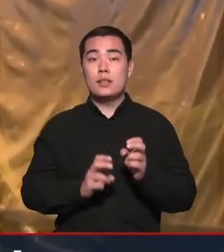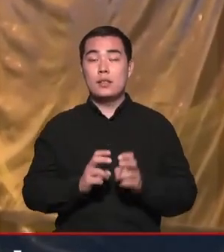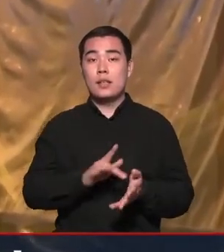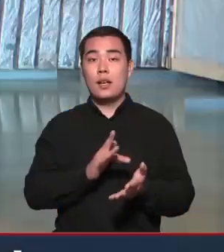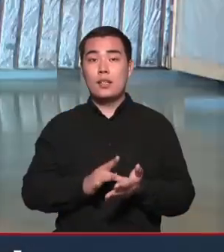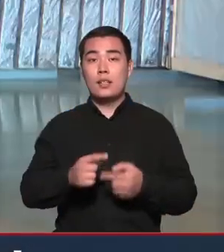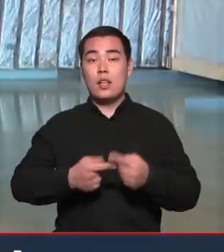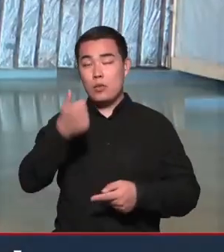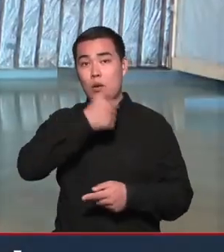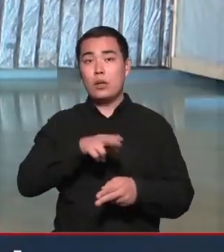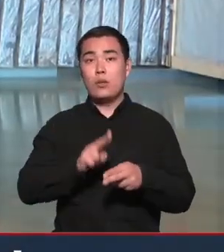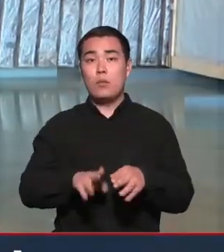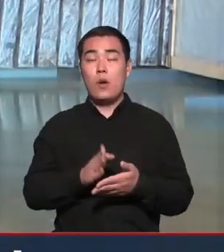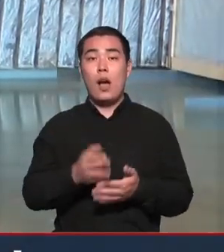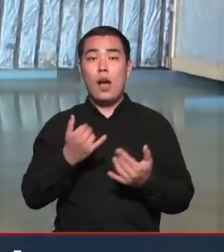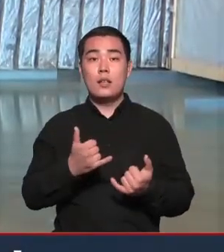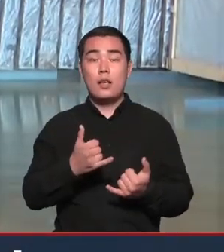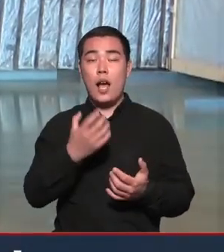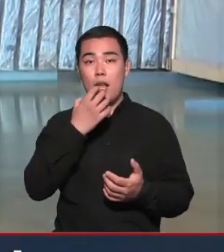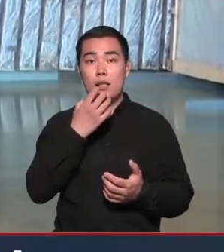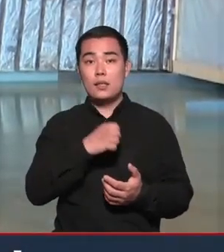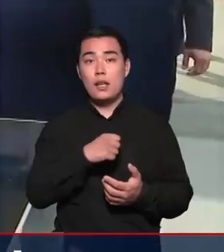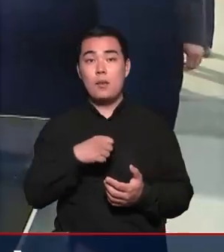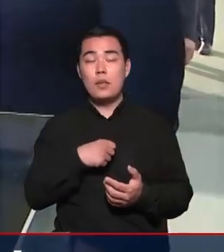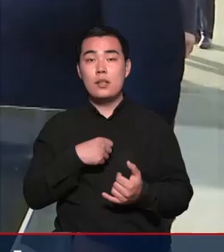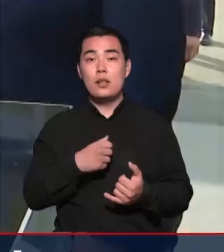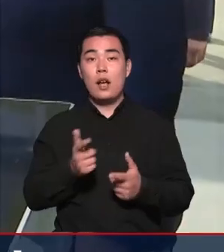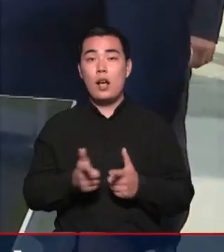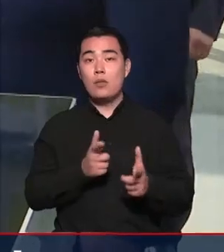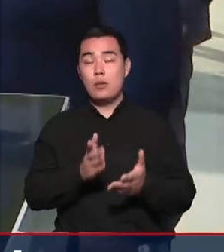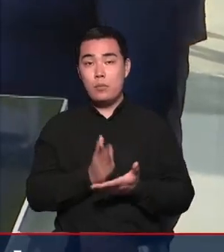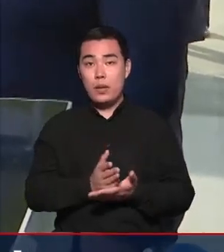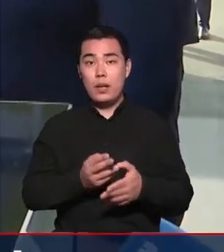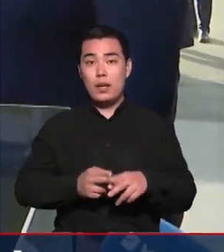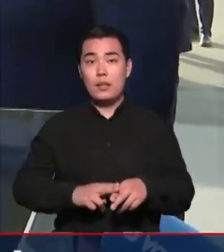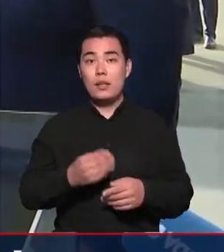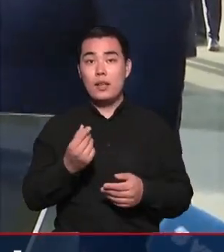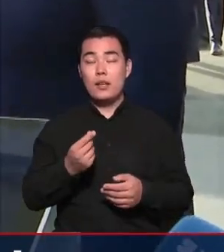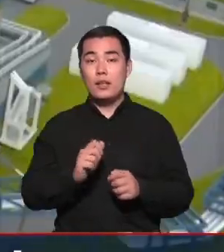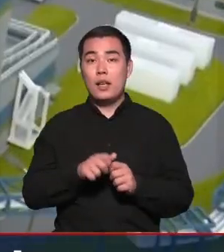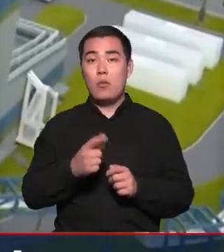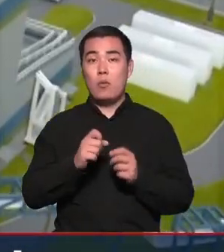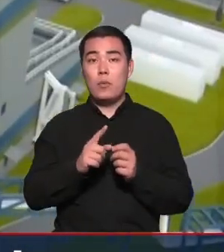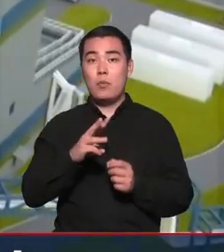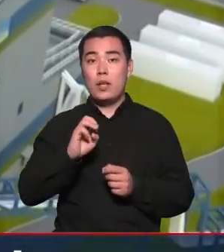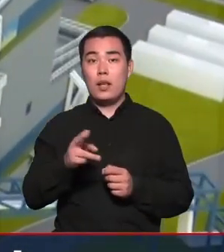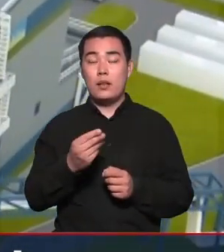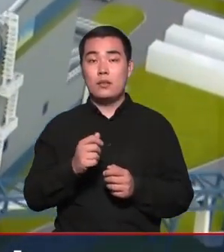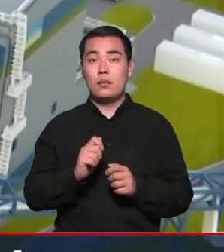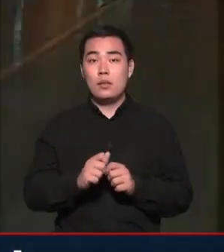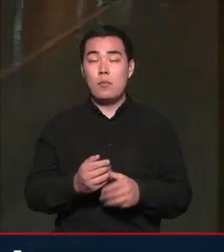келер жылы бітеді, ал қазір жылыту маусымына қызу дайындық жүріп жатыр. Оған қазынадан 11 миллиард теңге